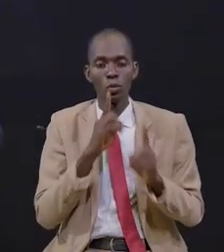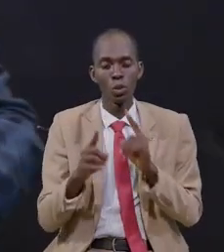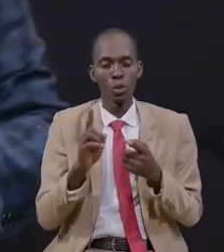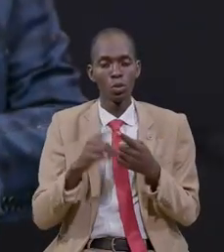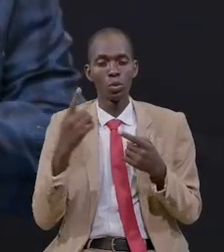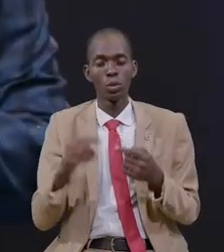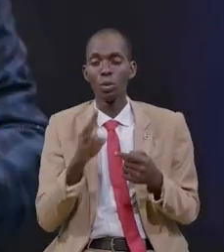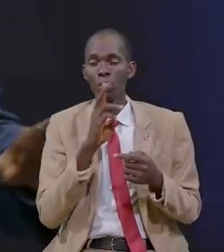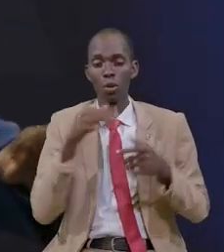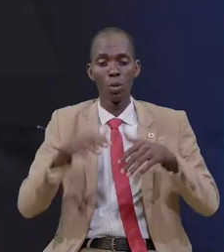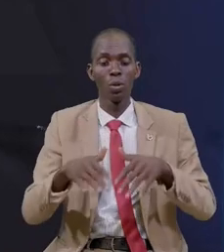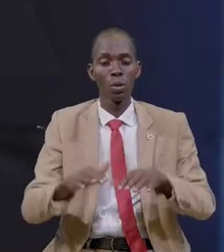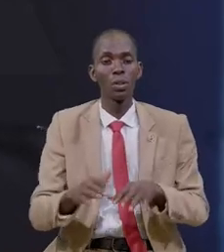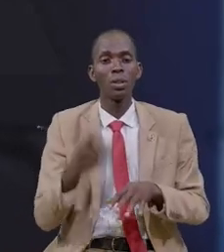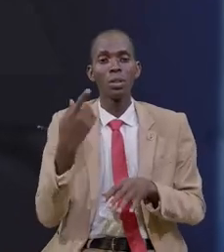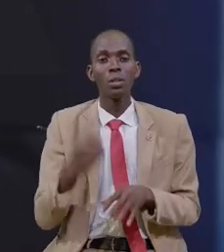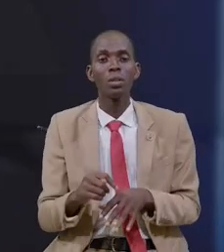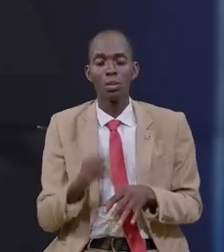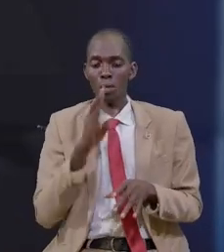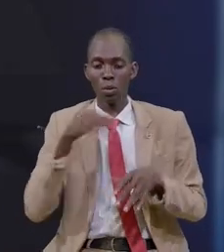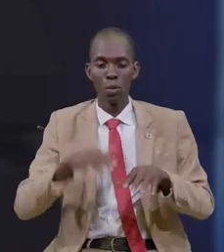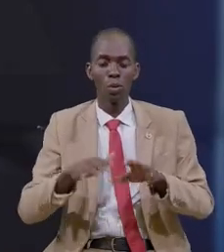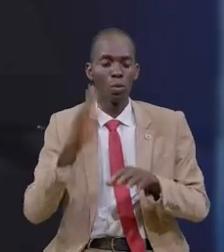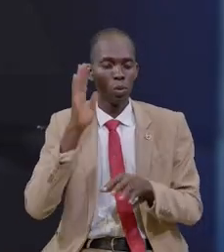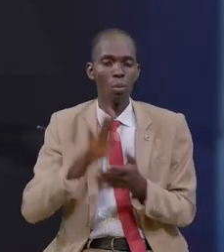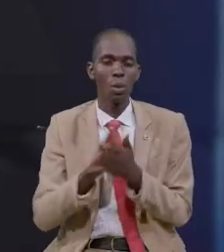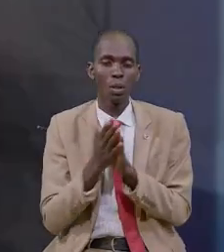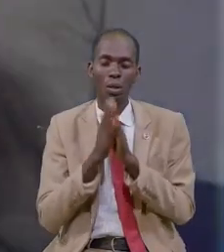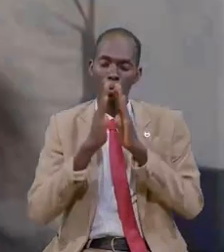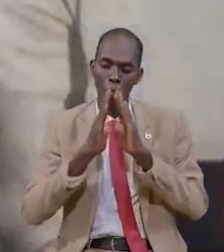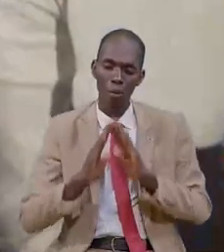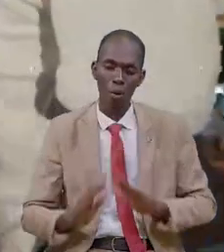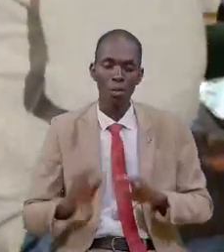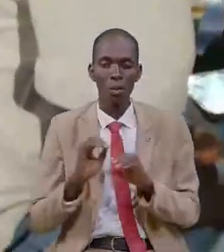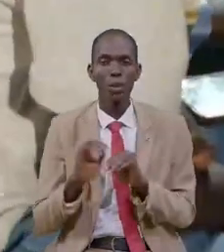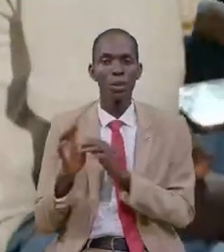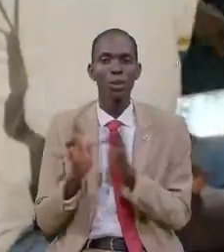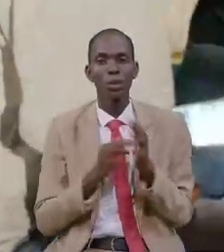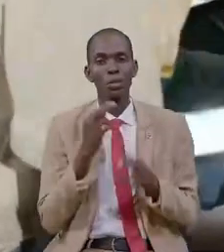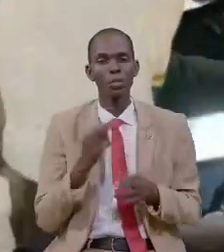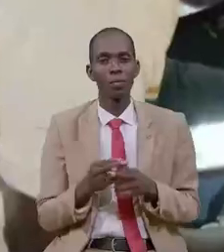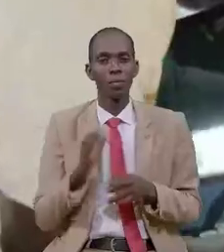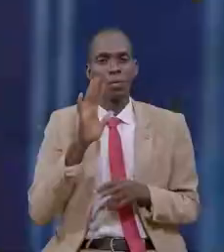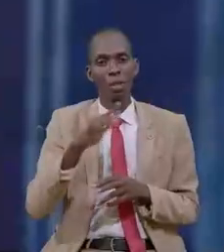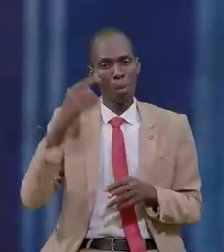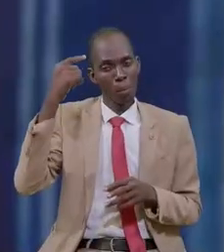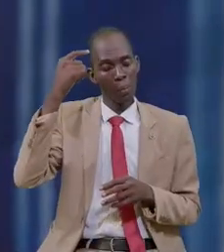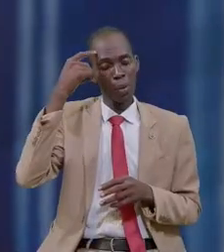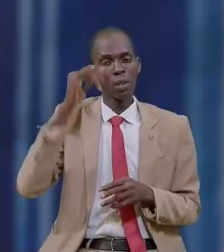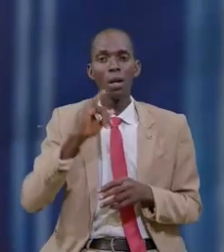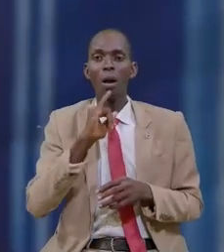l'océan se calme au nom de Jésus. ton cerveau est